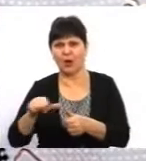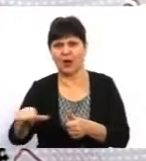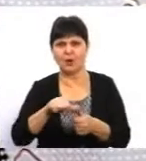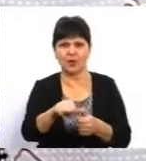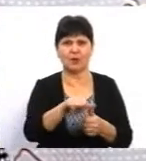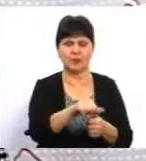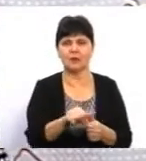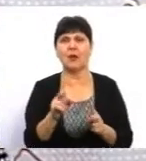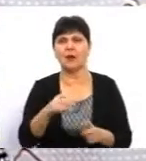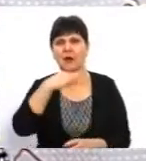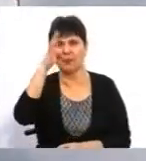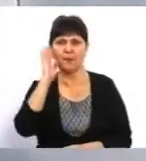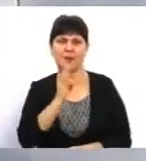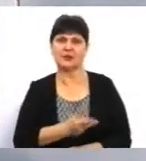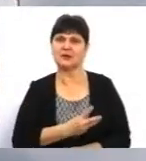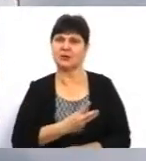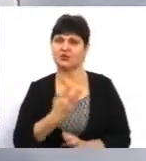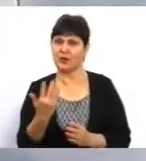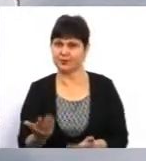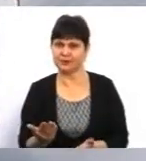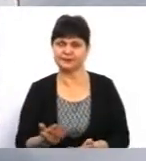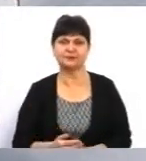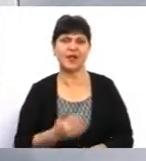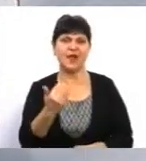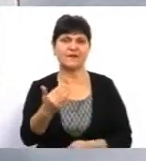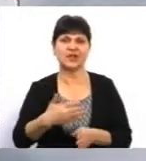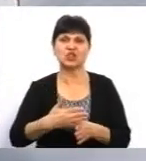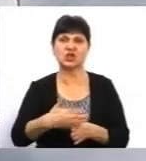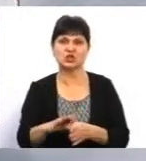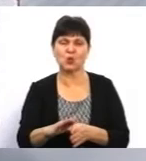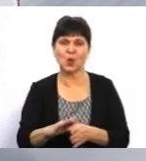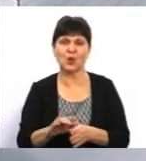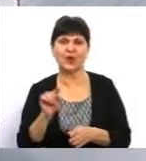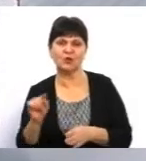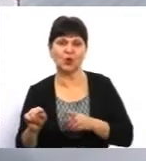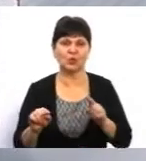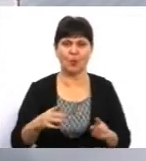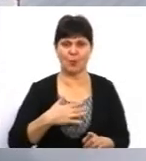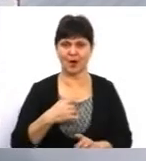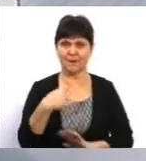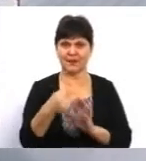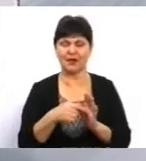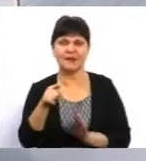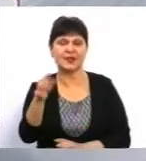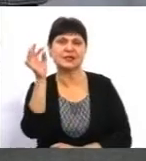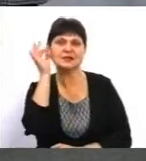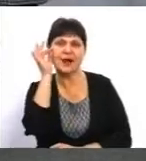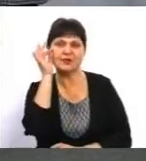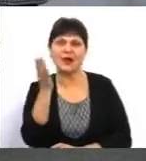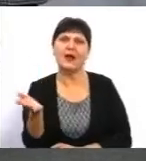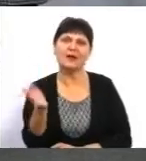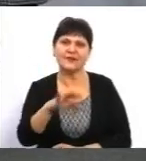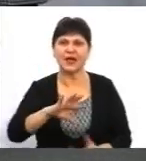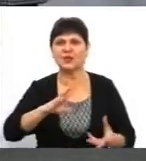того забажають. А ви ось частково під час відповіді на ті чи інші мої питання згадували, але все ж таки давайте узагальнимо, так